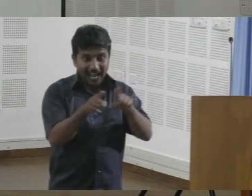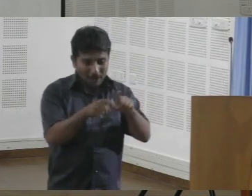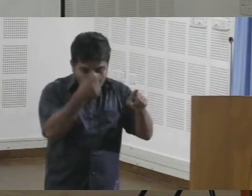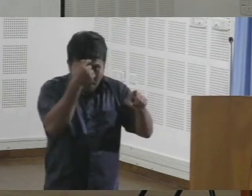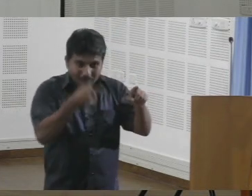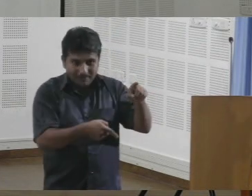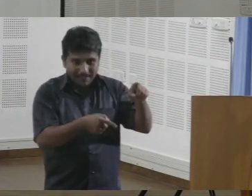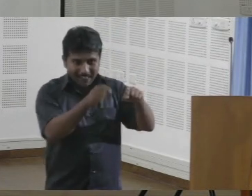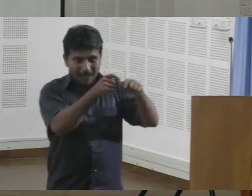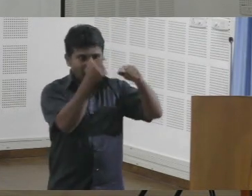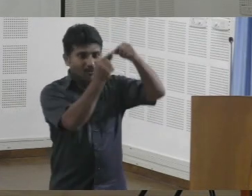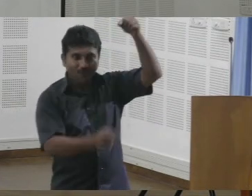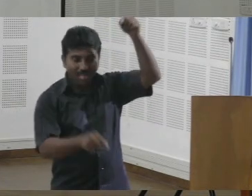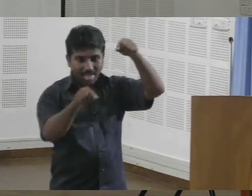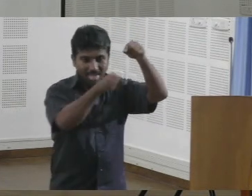പഠിപ്പിച്ചു.